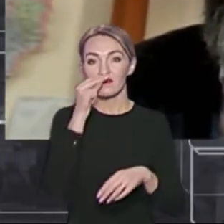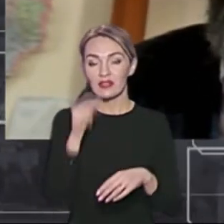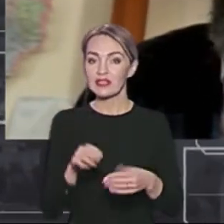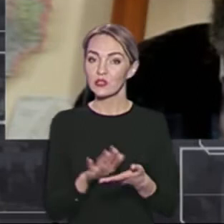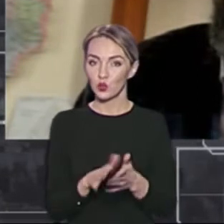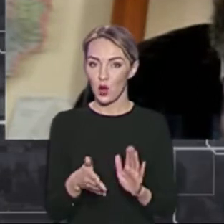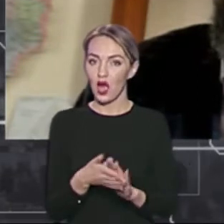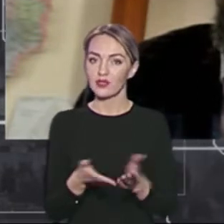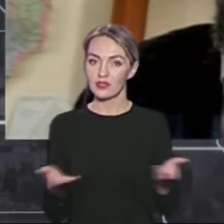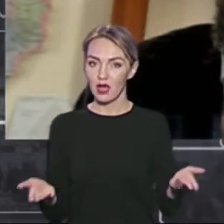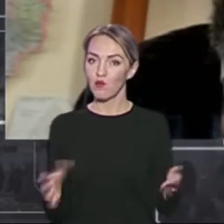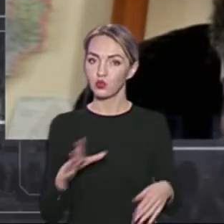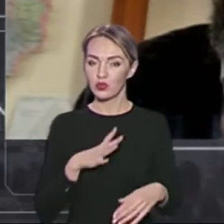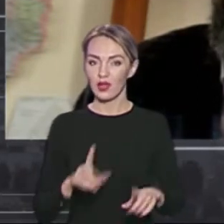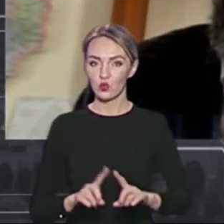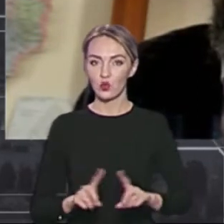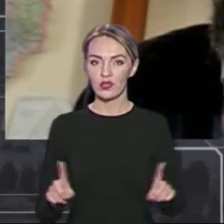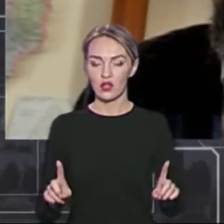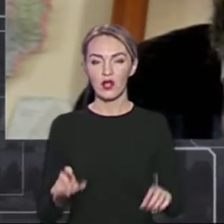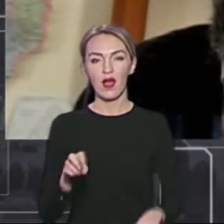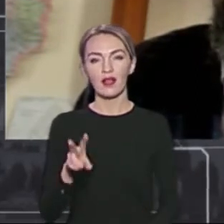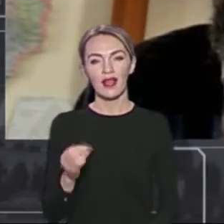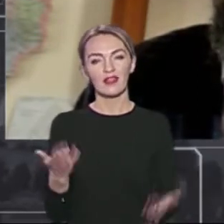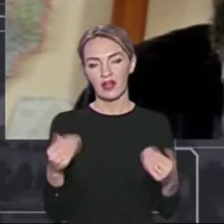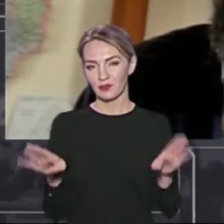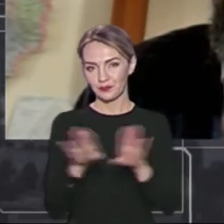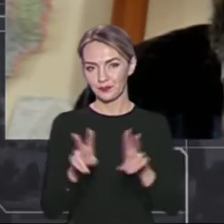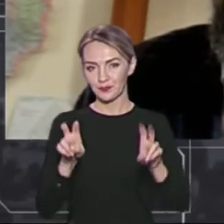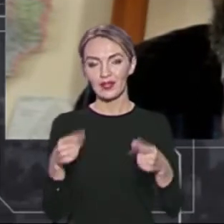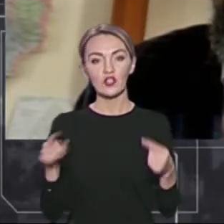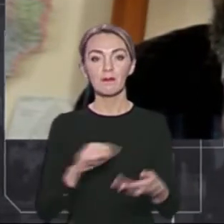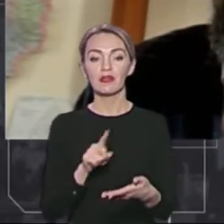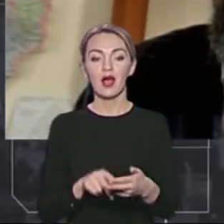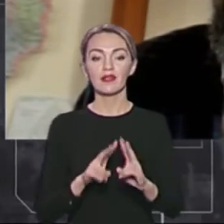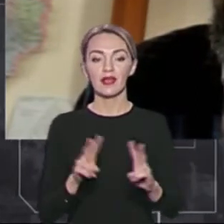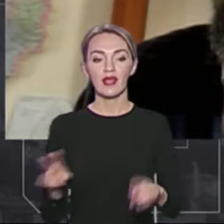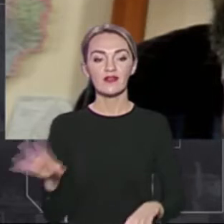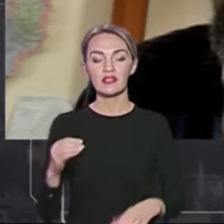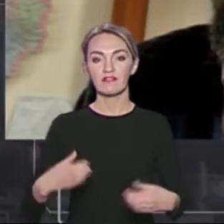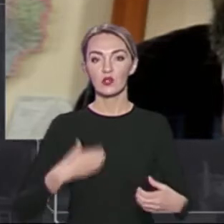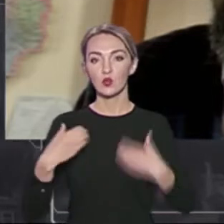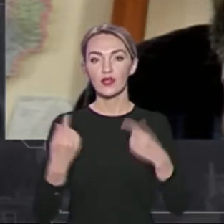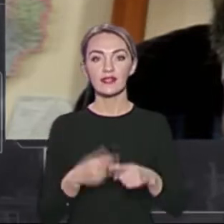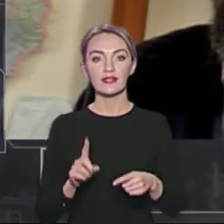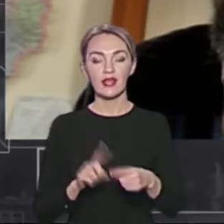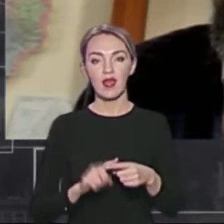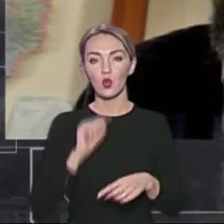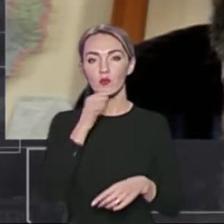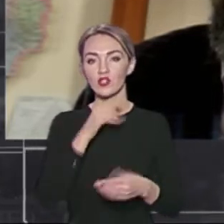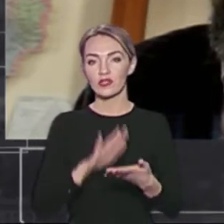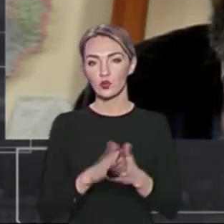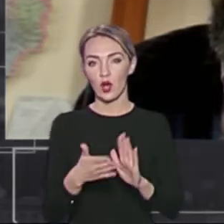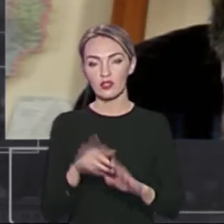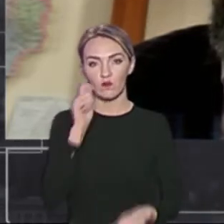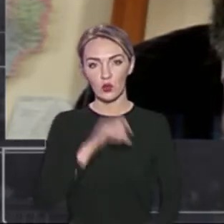реально от була неоднозначна. Але давайте закринемо цю тему. Інше питання, яке всіх зараз хвилює, це економічна